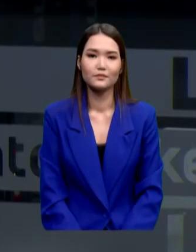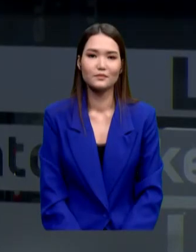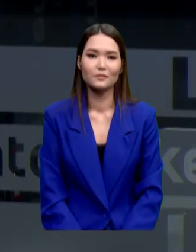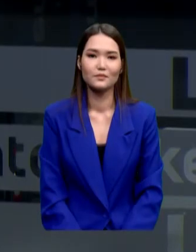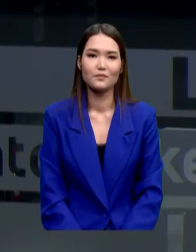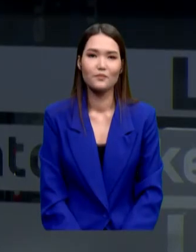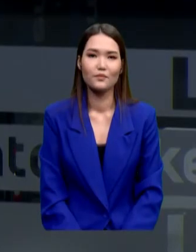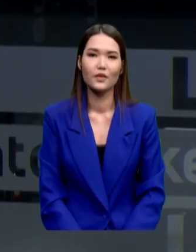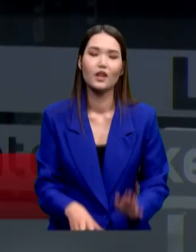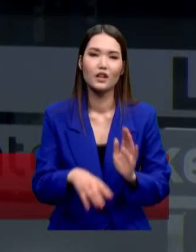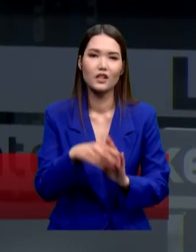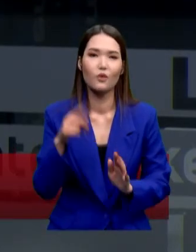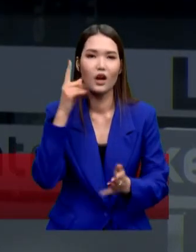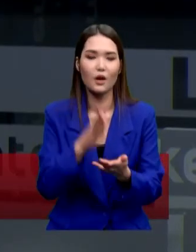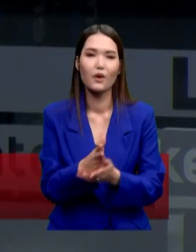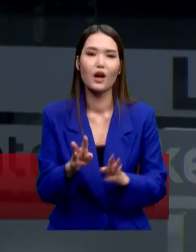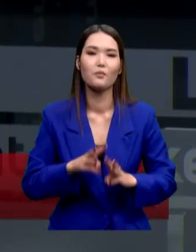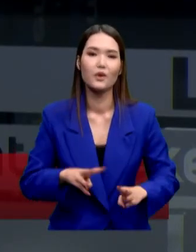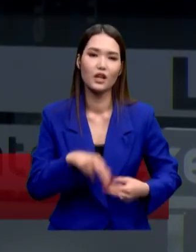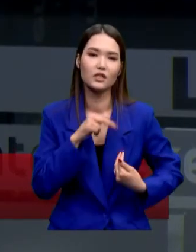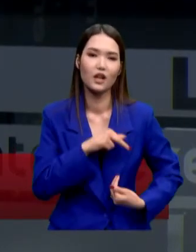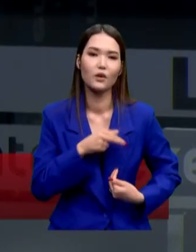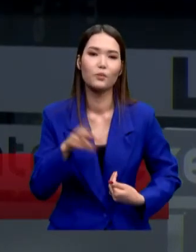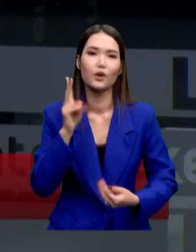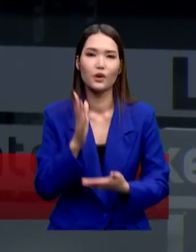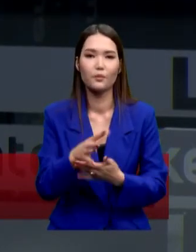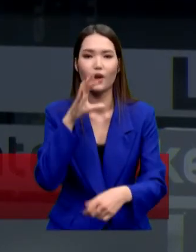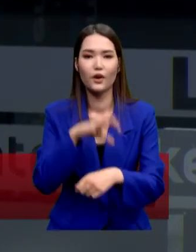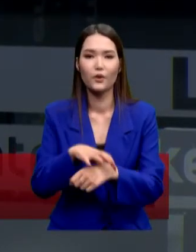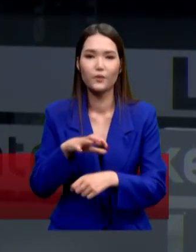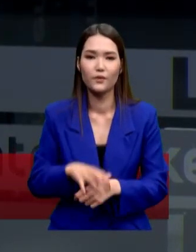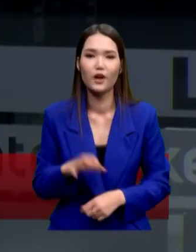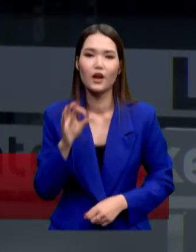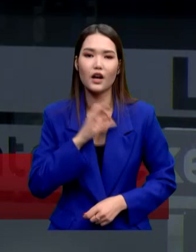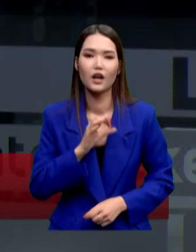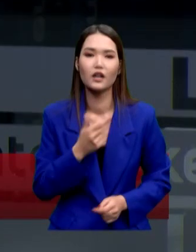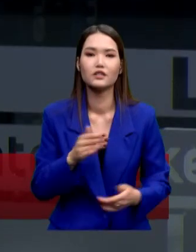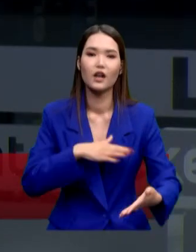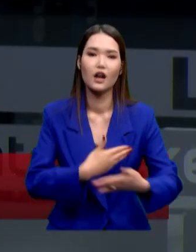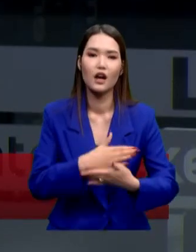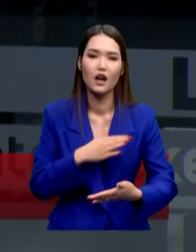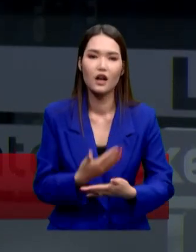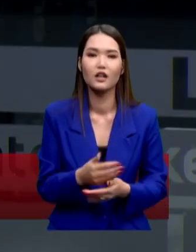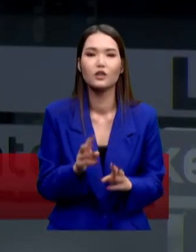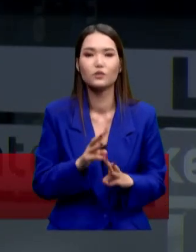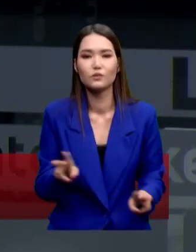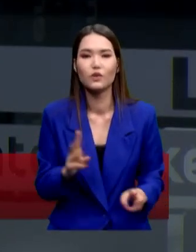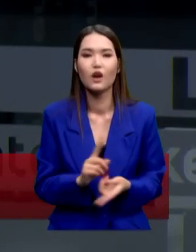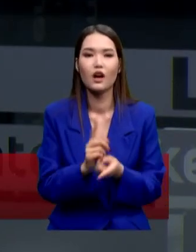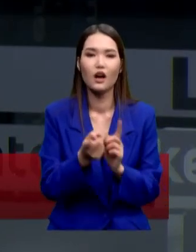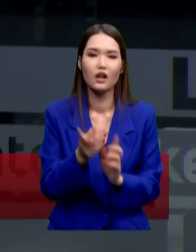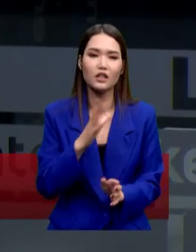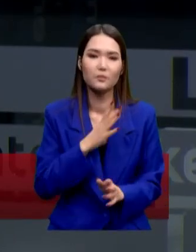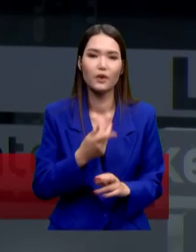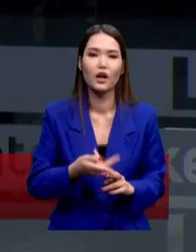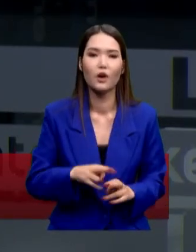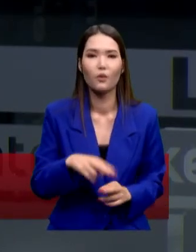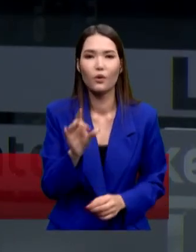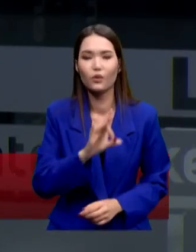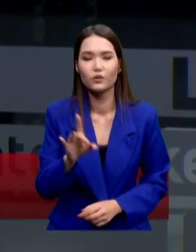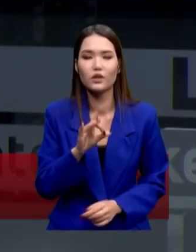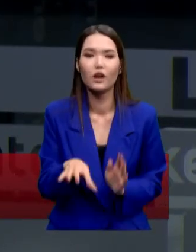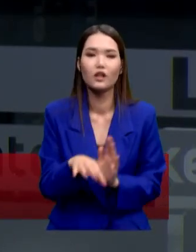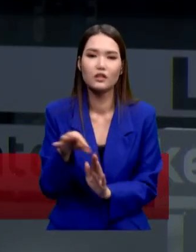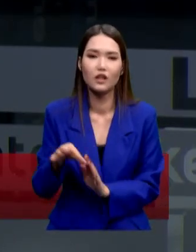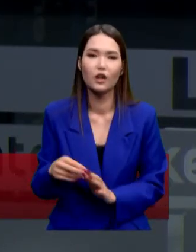Сонымен премьер-министр қызметіне кім лайық деген тақырып сақа саясаттанушылар арасында да әңгіменің өзегіне айналды. Олардың пікірлері саны